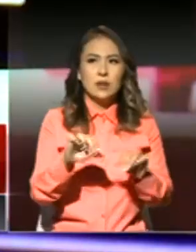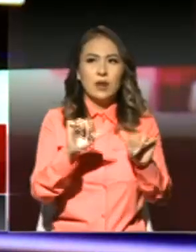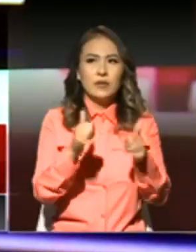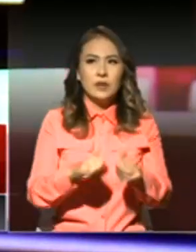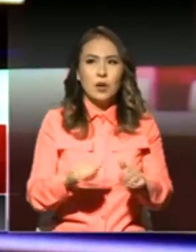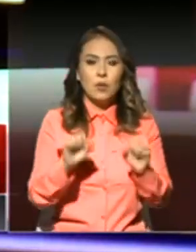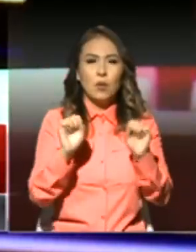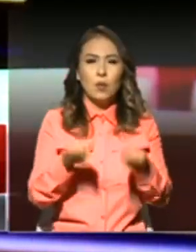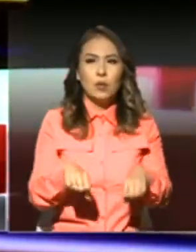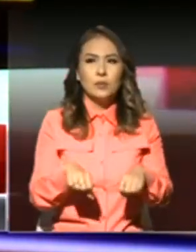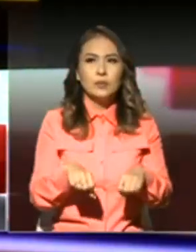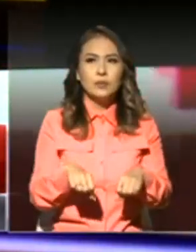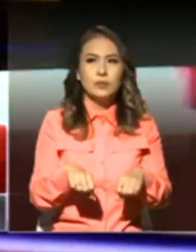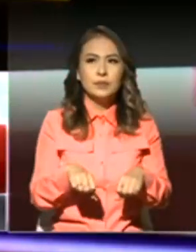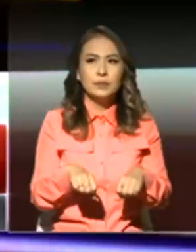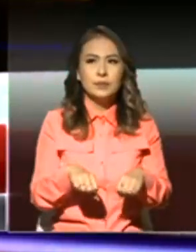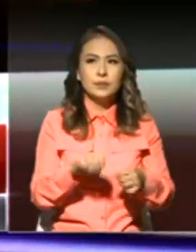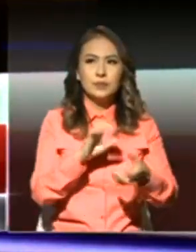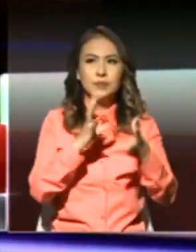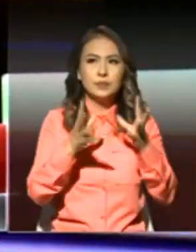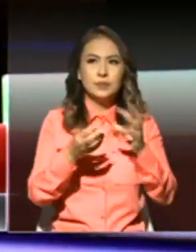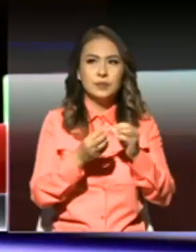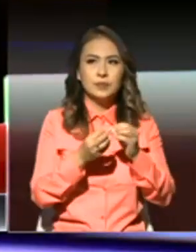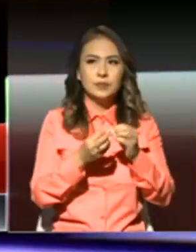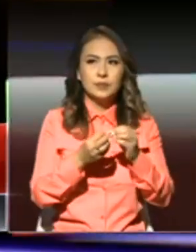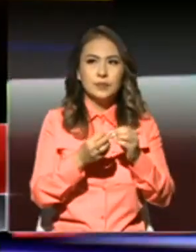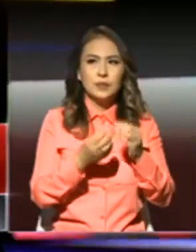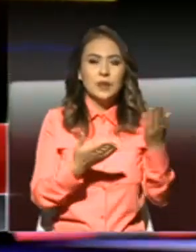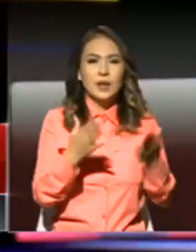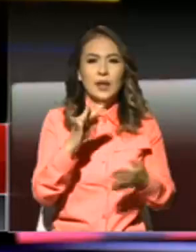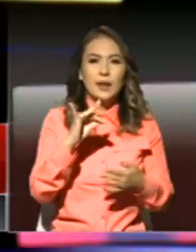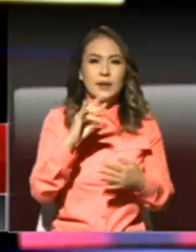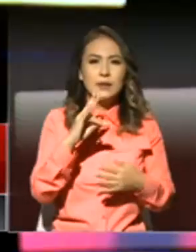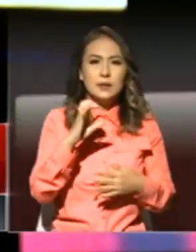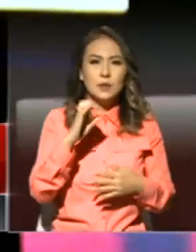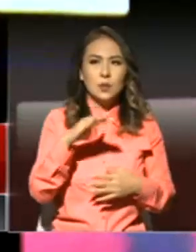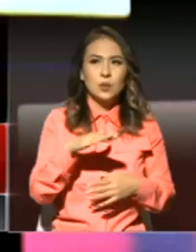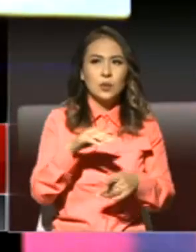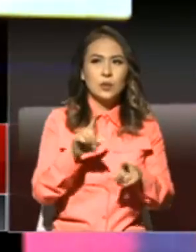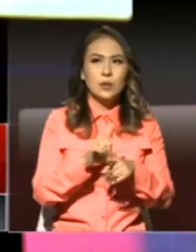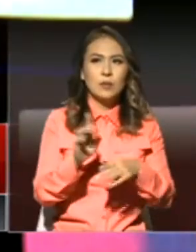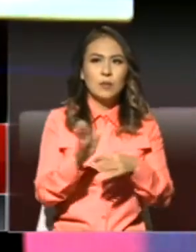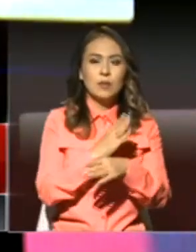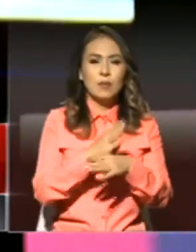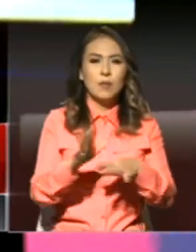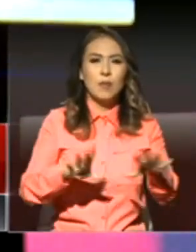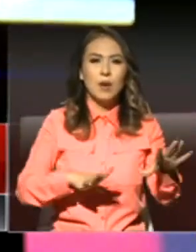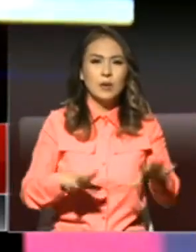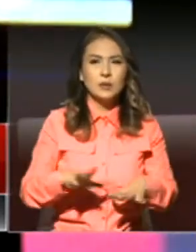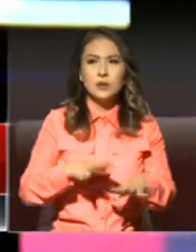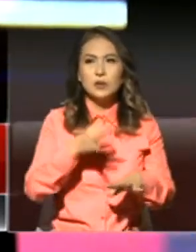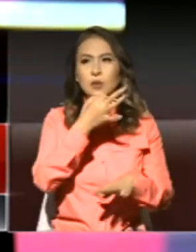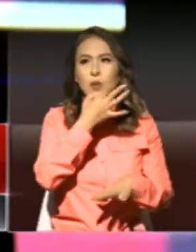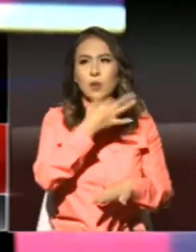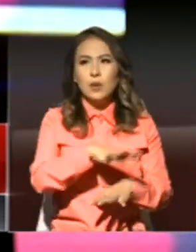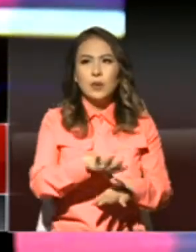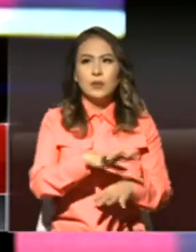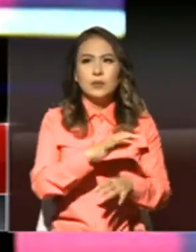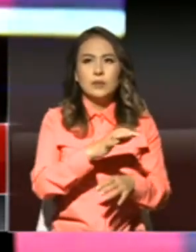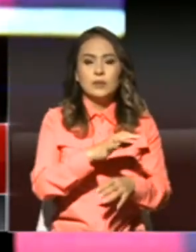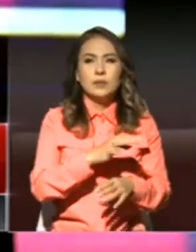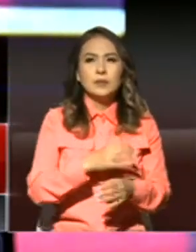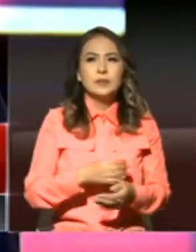бүгінгі таңда бар нәрсе ғой. Жалпыға ортақ жаңағы институт болсаңыздар деп жатырмын. Жалпыға ортақ ол жаңағы базарда жобада болсын, немесе жаңа жүргізуші болсын, я